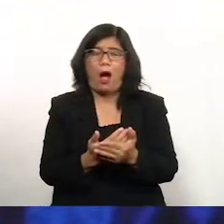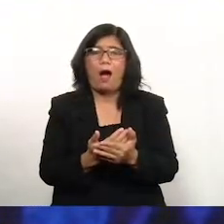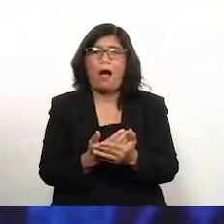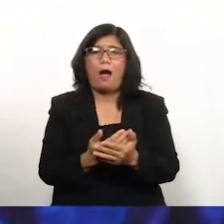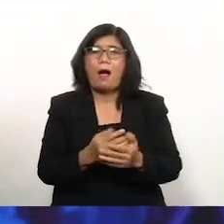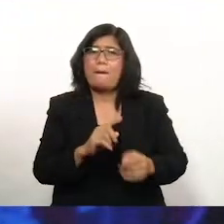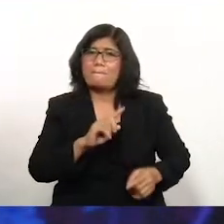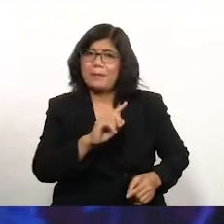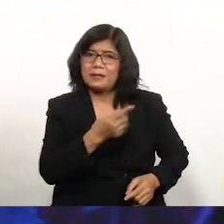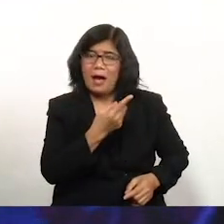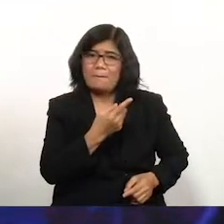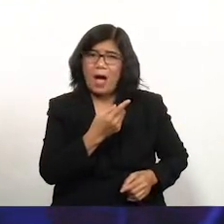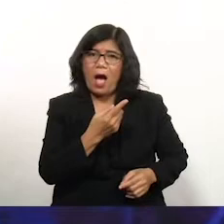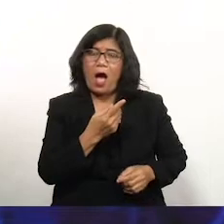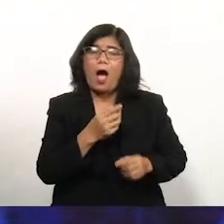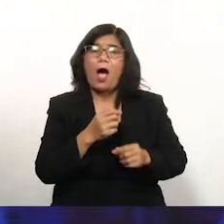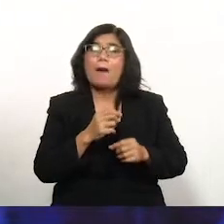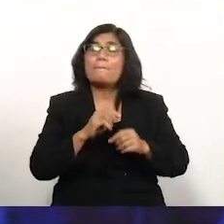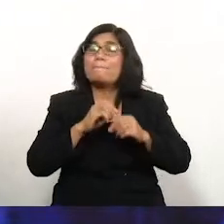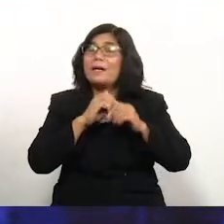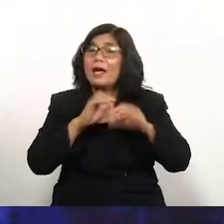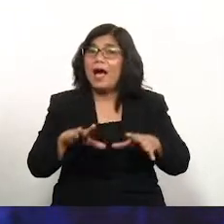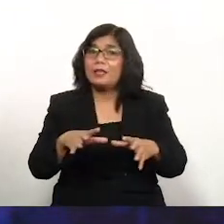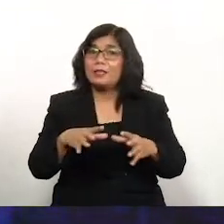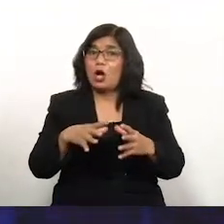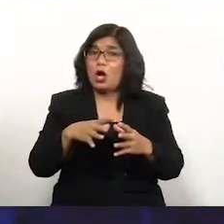Hai pertama-tama pasti berkas wicu2